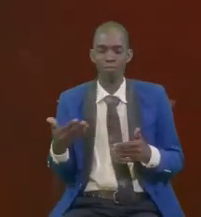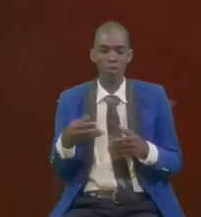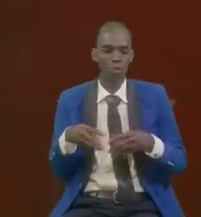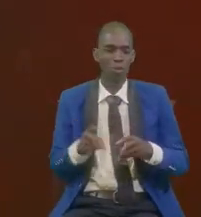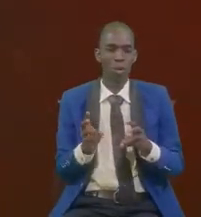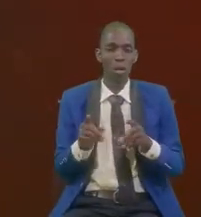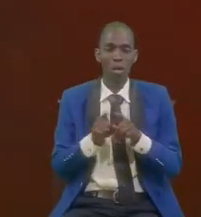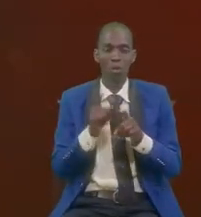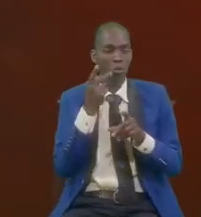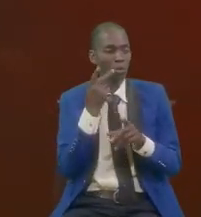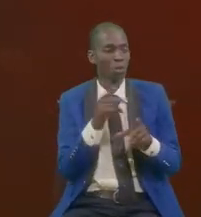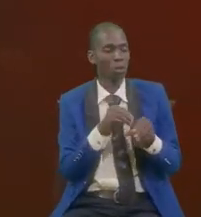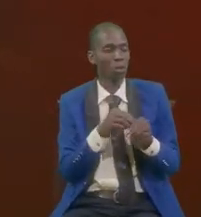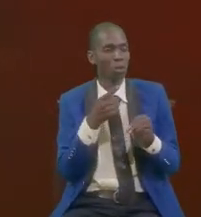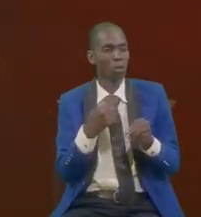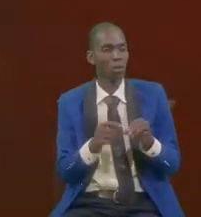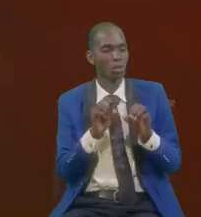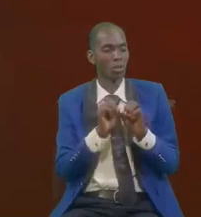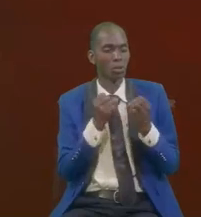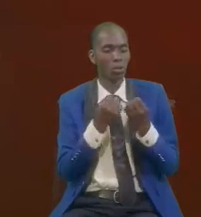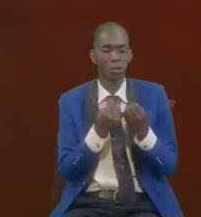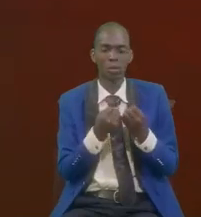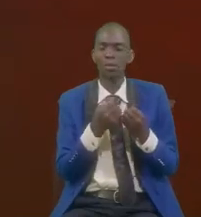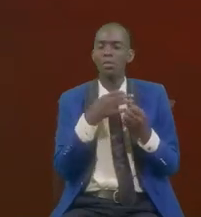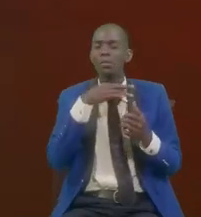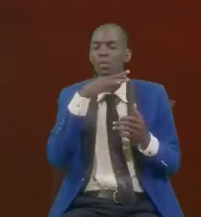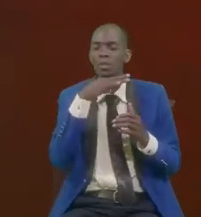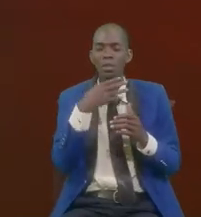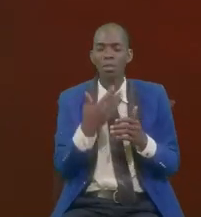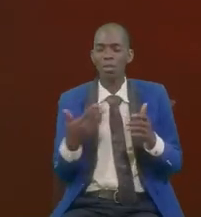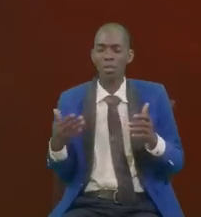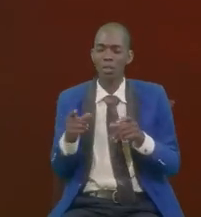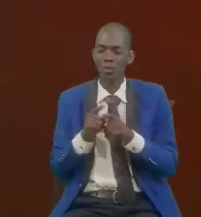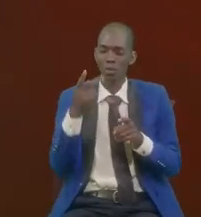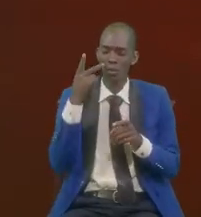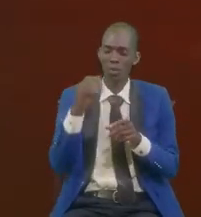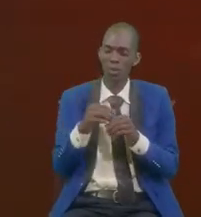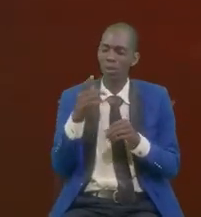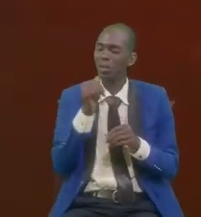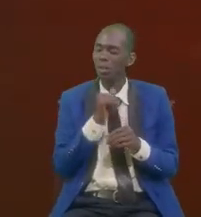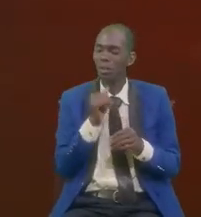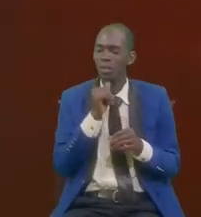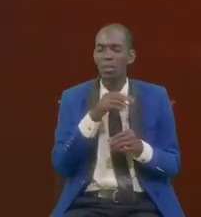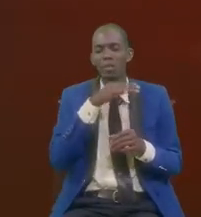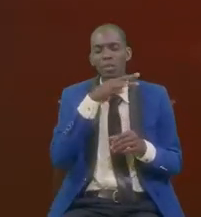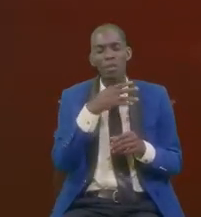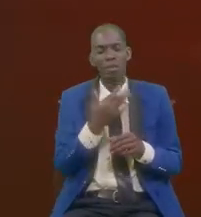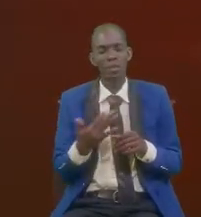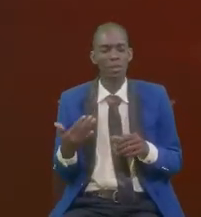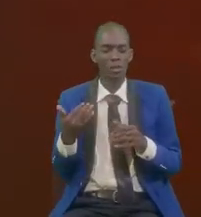souillure comme on voit cela dans la société comme cela se voit en secret,